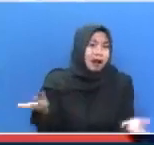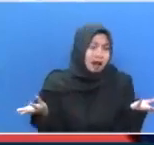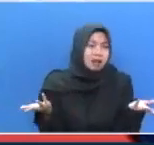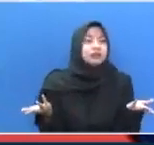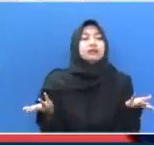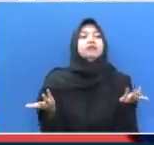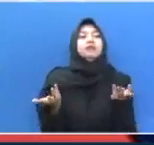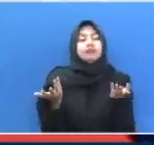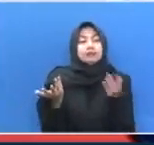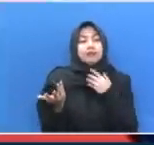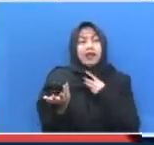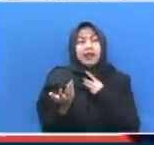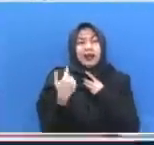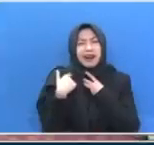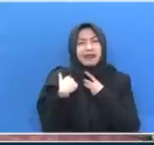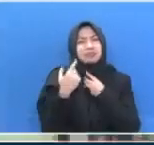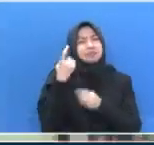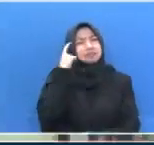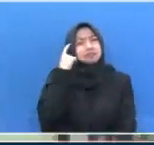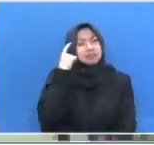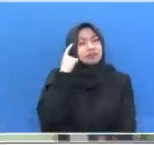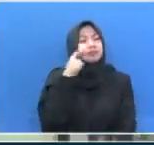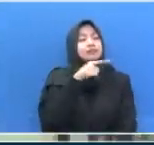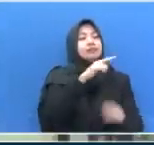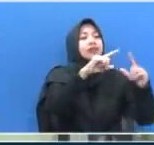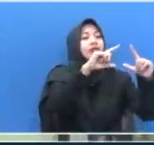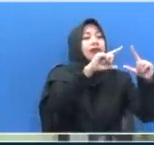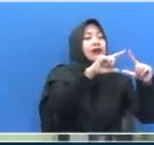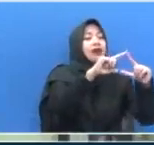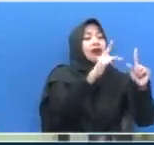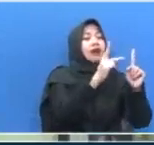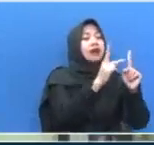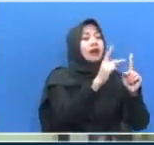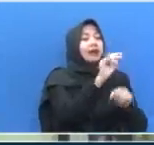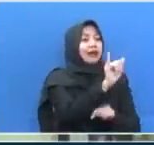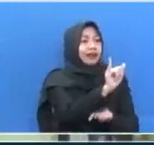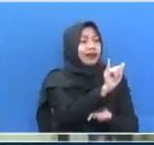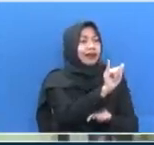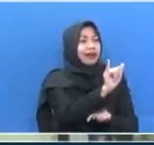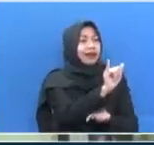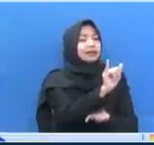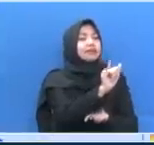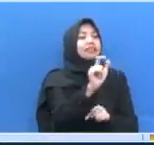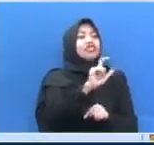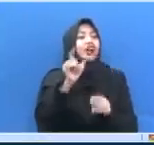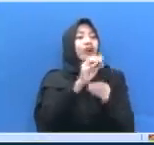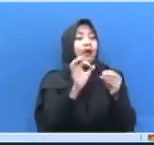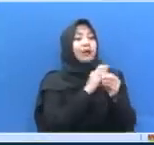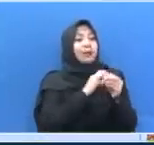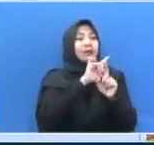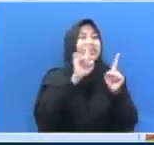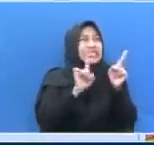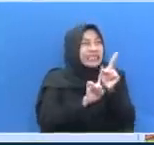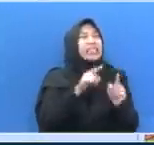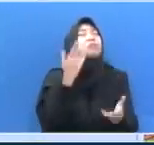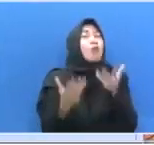kecenderungan rata-ratanya kan memang bahwa ayah sebagai calon potensial Anies Baswedan Kan terbuka ketika